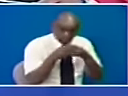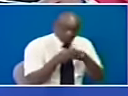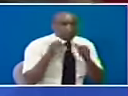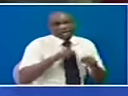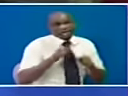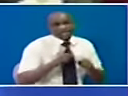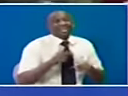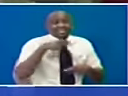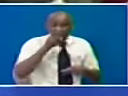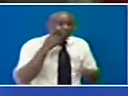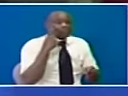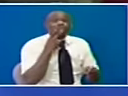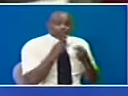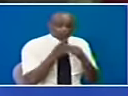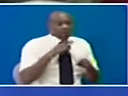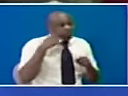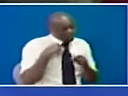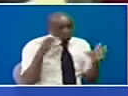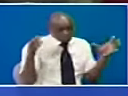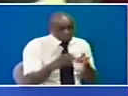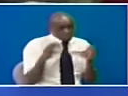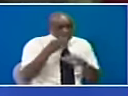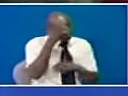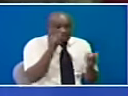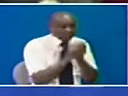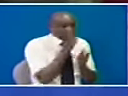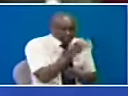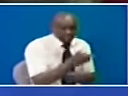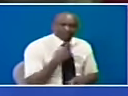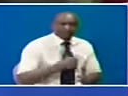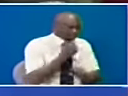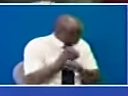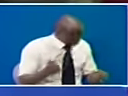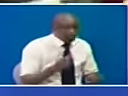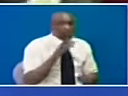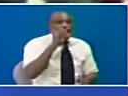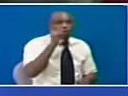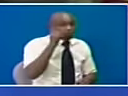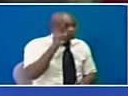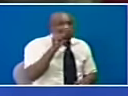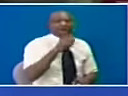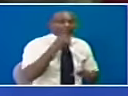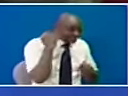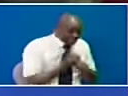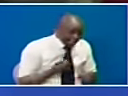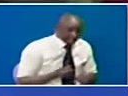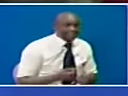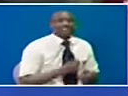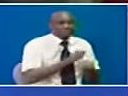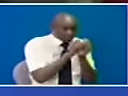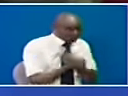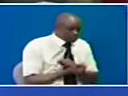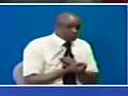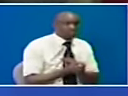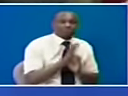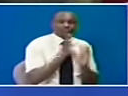wamekuwa wakizungumza, kila kikundi ambacho wamekutana nayo, ikiwa ni kotu, ikiwa ni nini, wamekuwa wanabadilisha